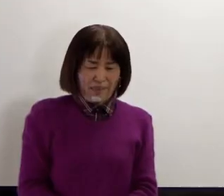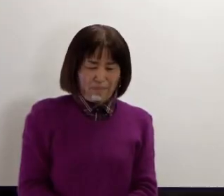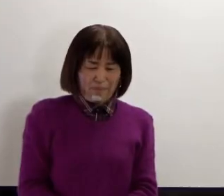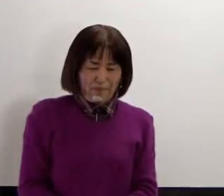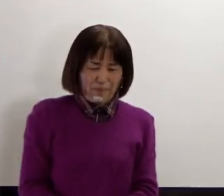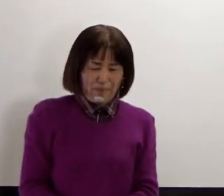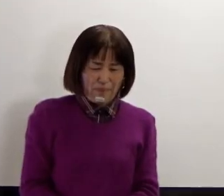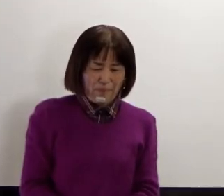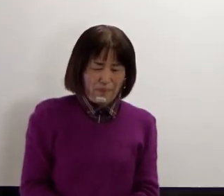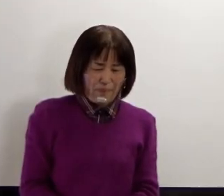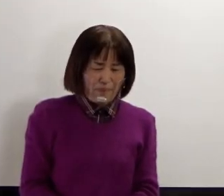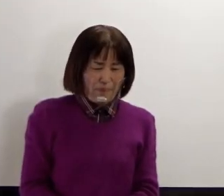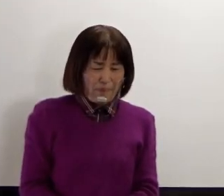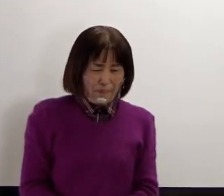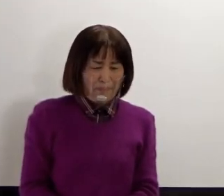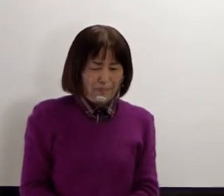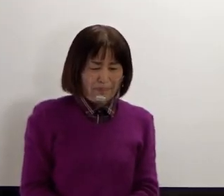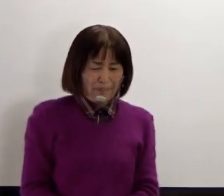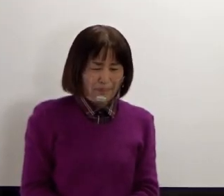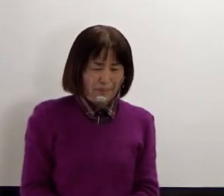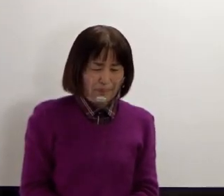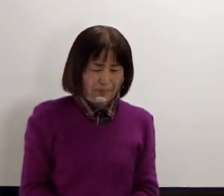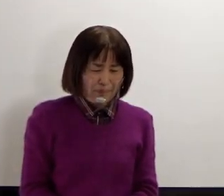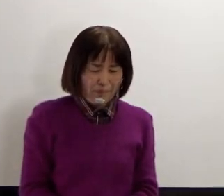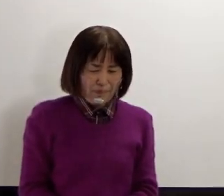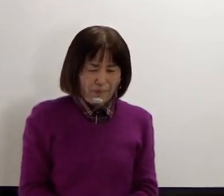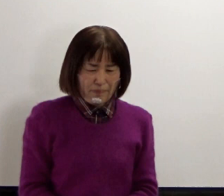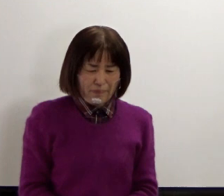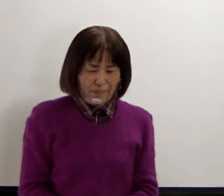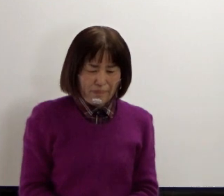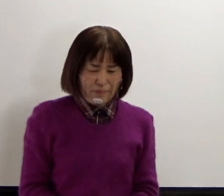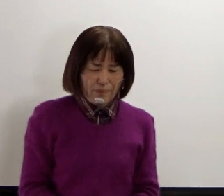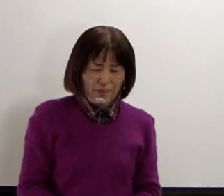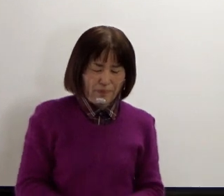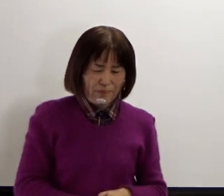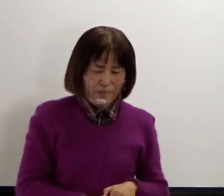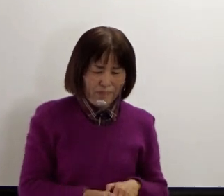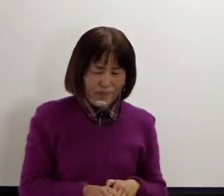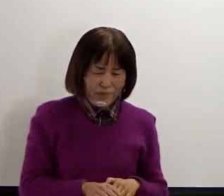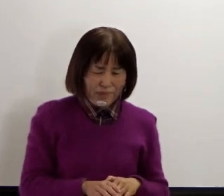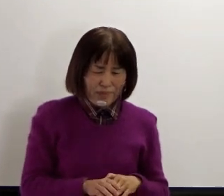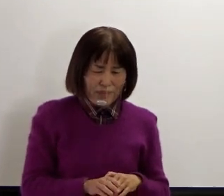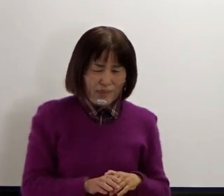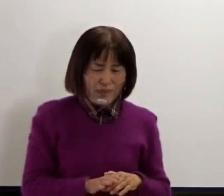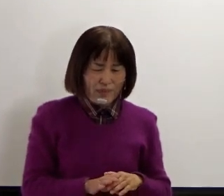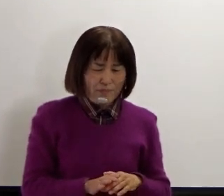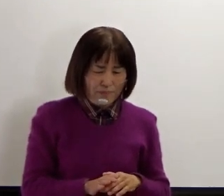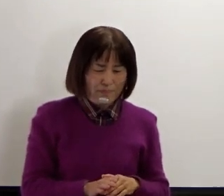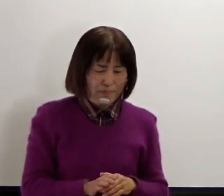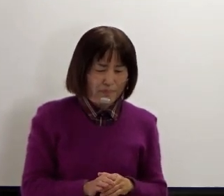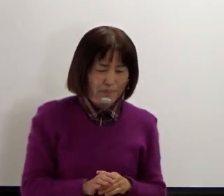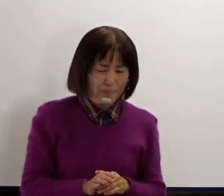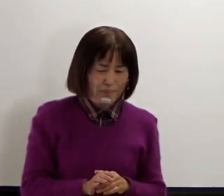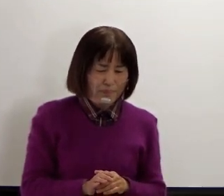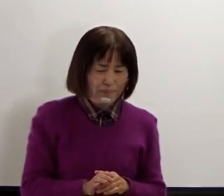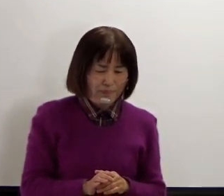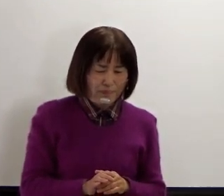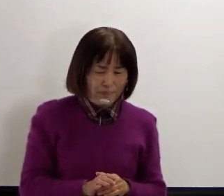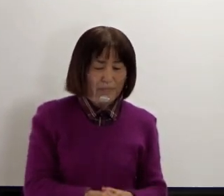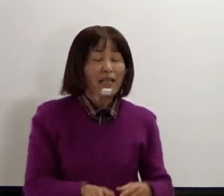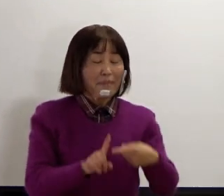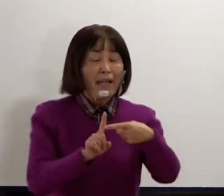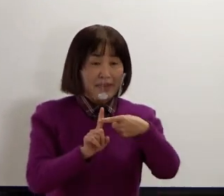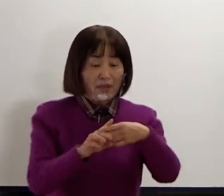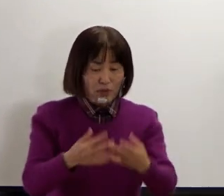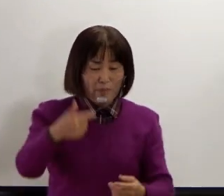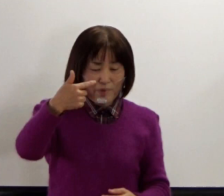はアロン家の娘の一人で、名をエリサベトと言った。二人とも神の